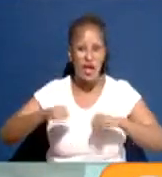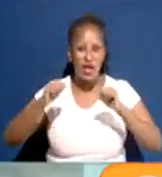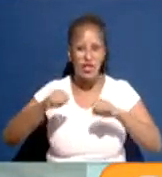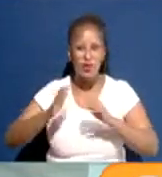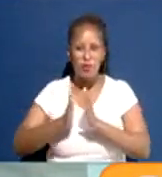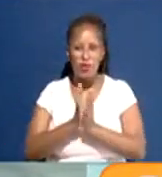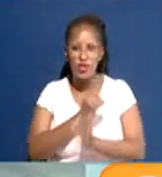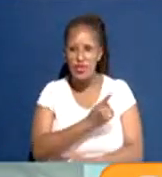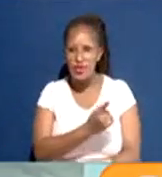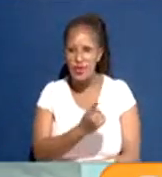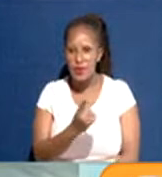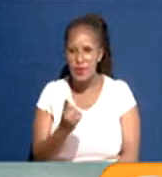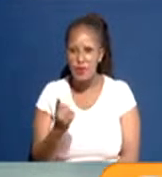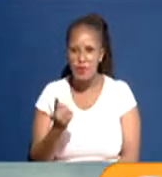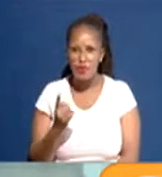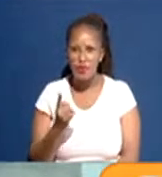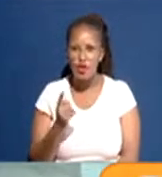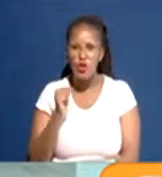nyinyi,